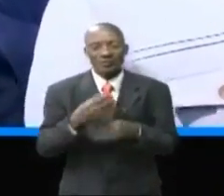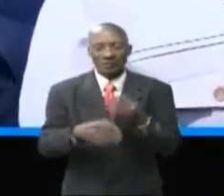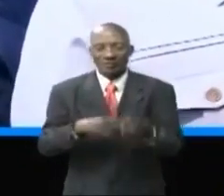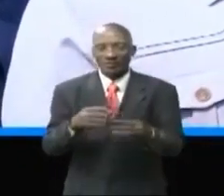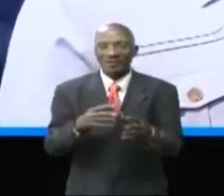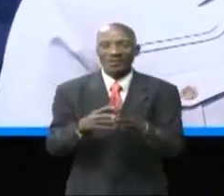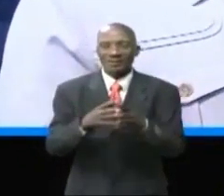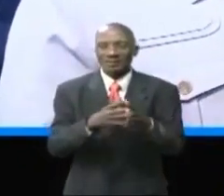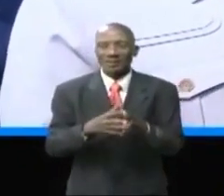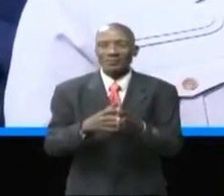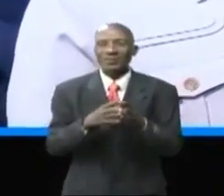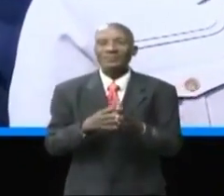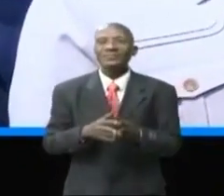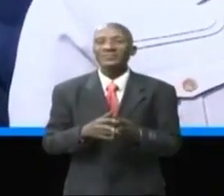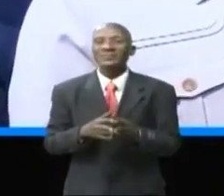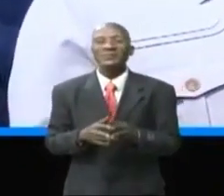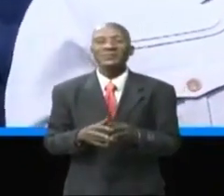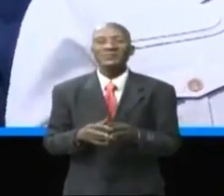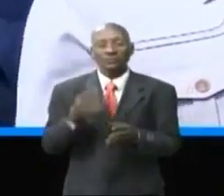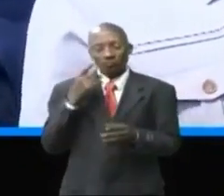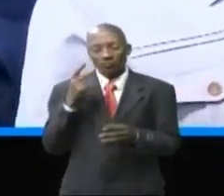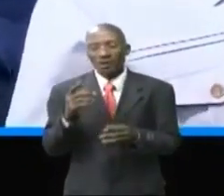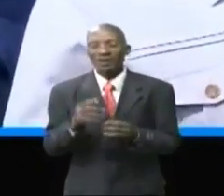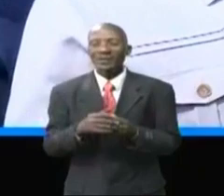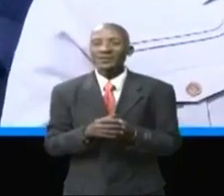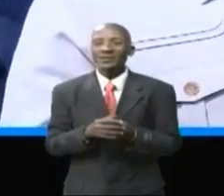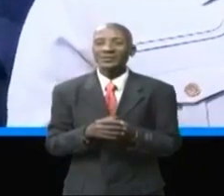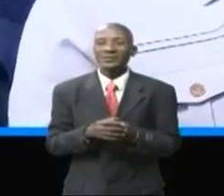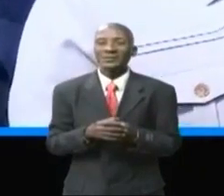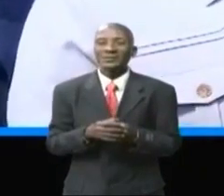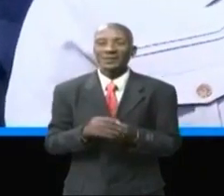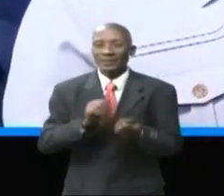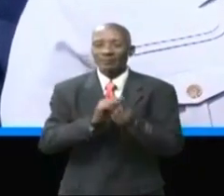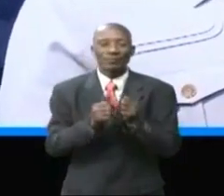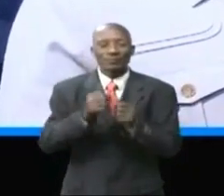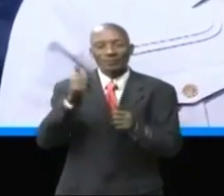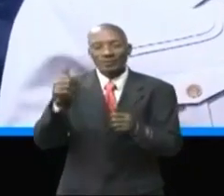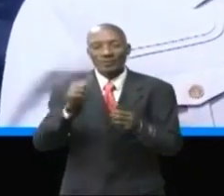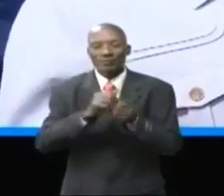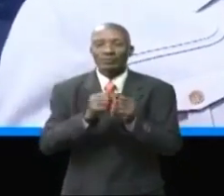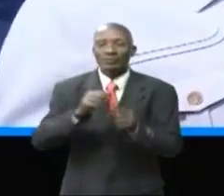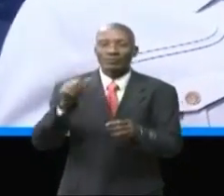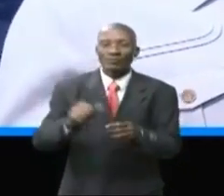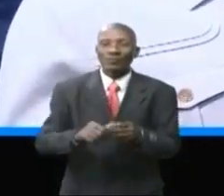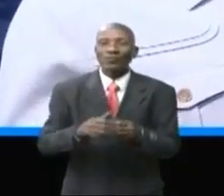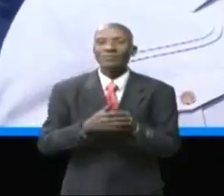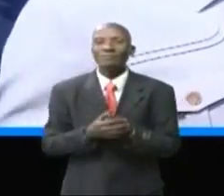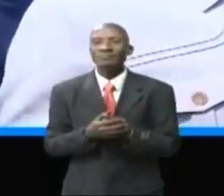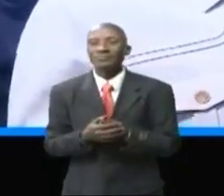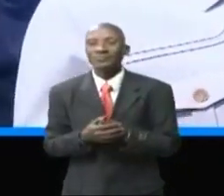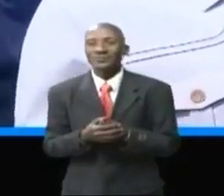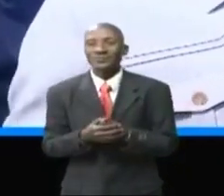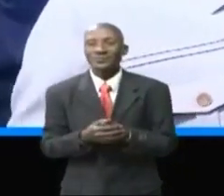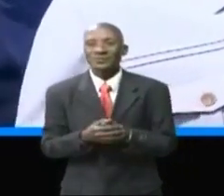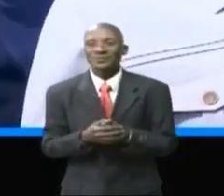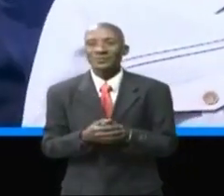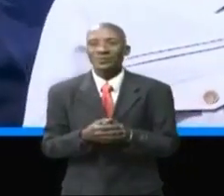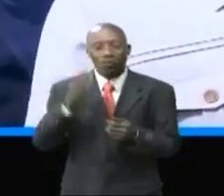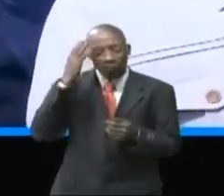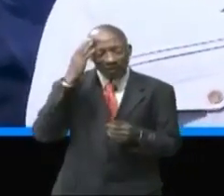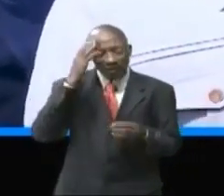que l'Inspection générale des finances ainsi que les autres structures de contrôle, la Cour des comptes, CNRF,